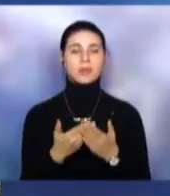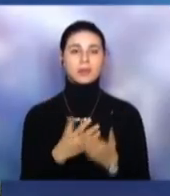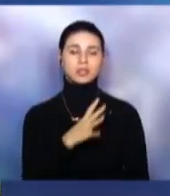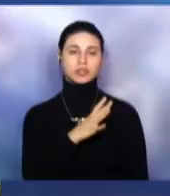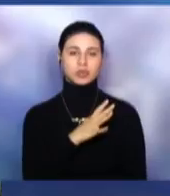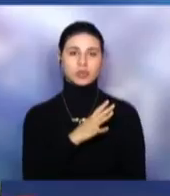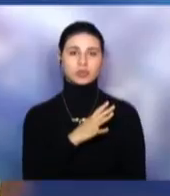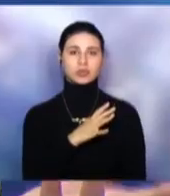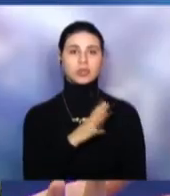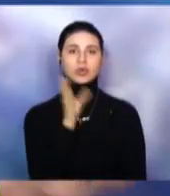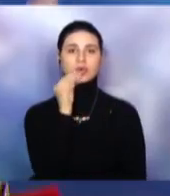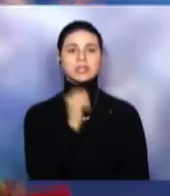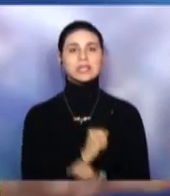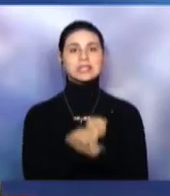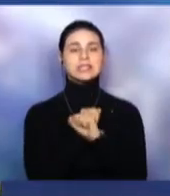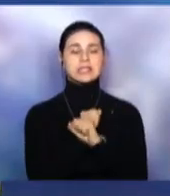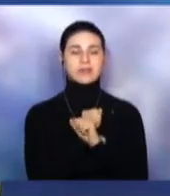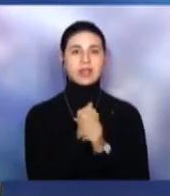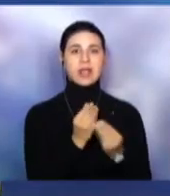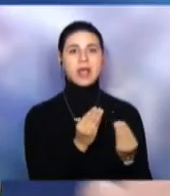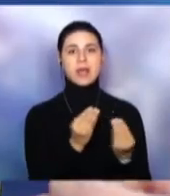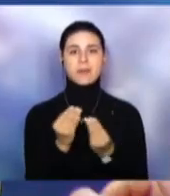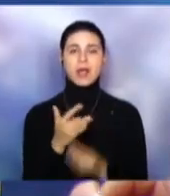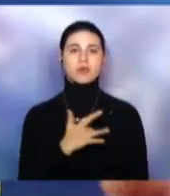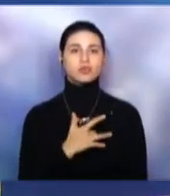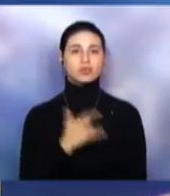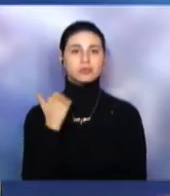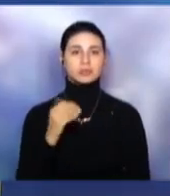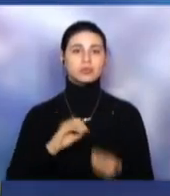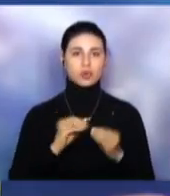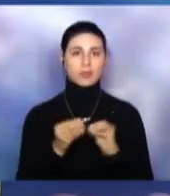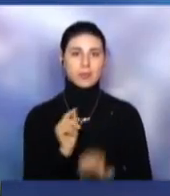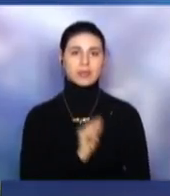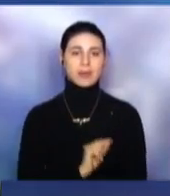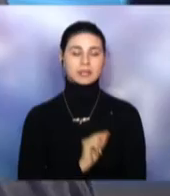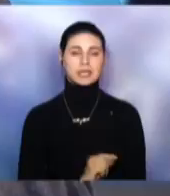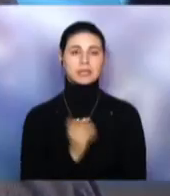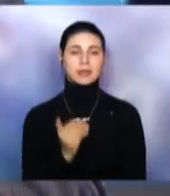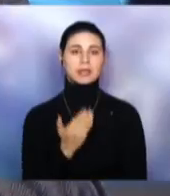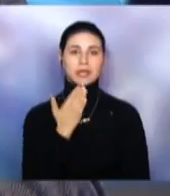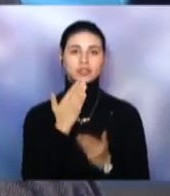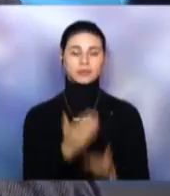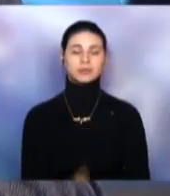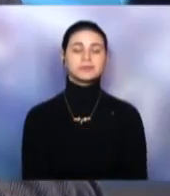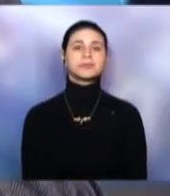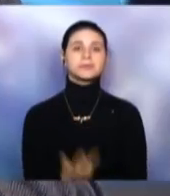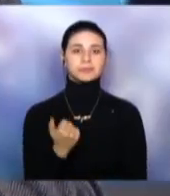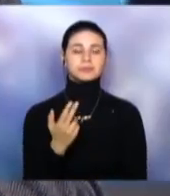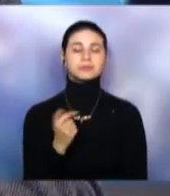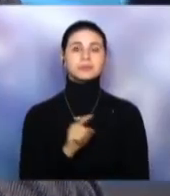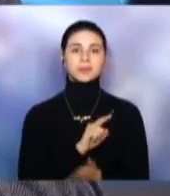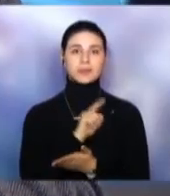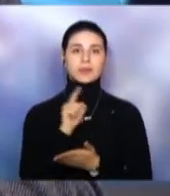ეგრეთ წოდებული უქმე დღის გულის, უქმე დღეების გულის დამახასიათებელი. აუცილებელი კომპონენტია და შესაბამისად